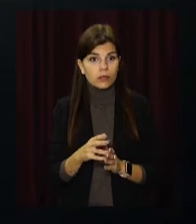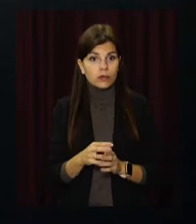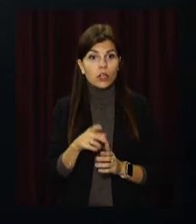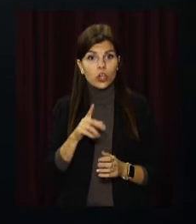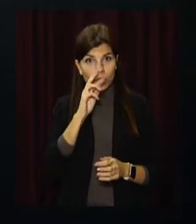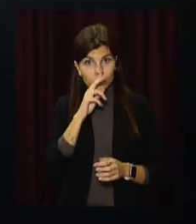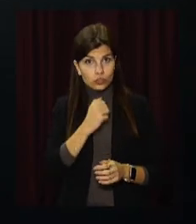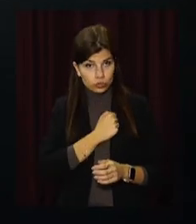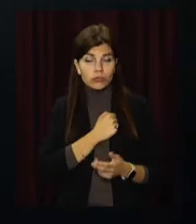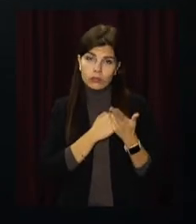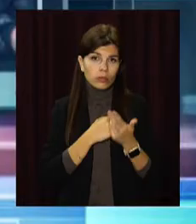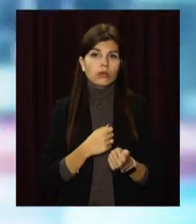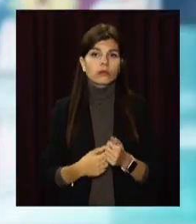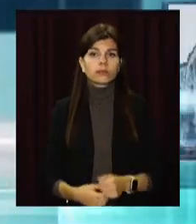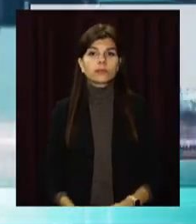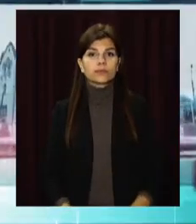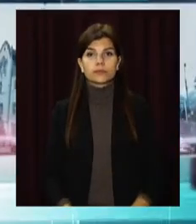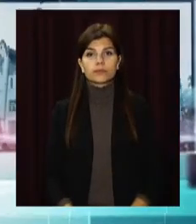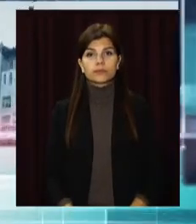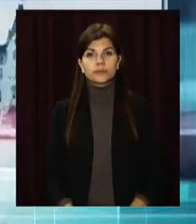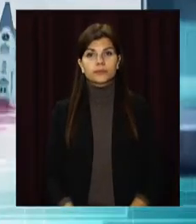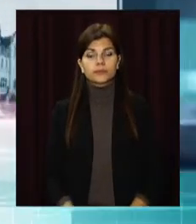Сожалеешь о содеянном? Да.